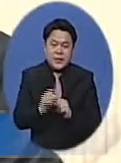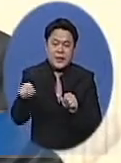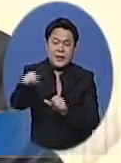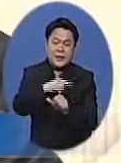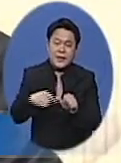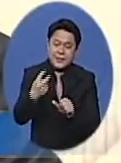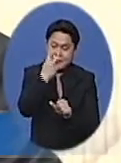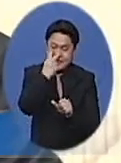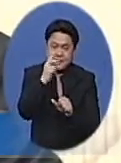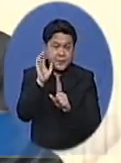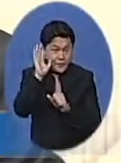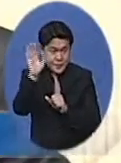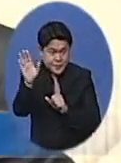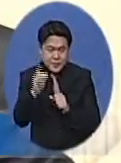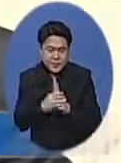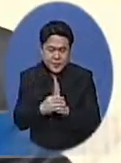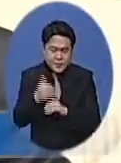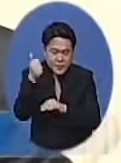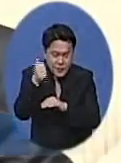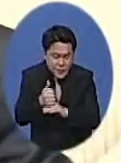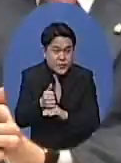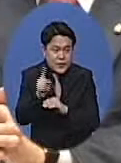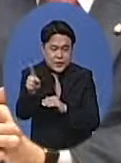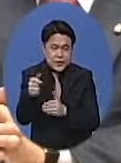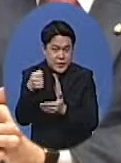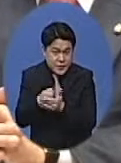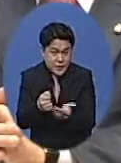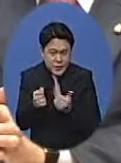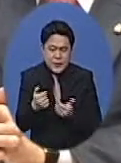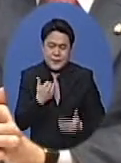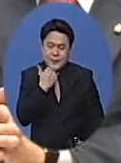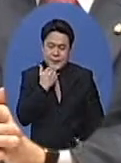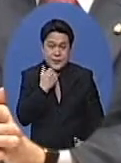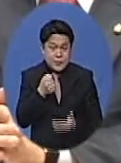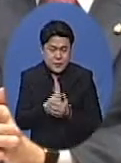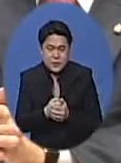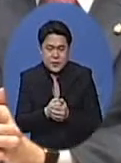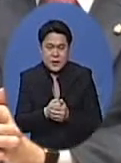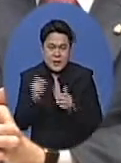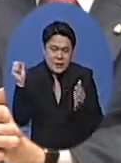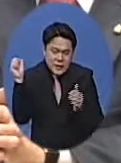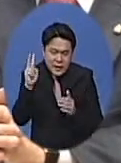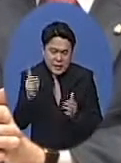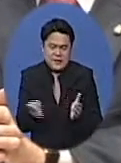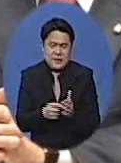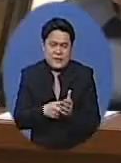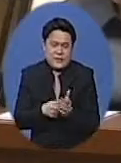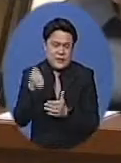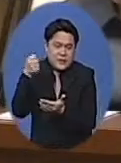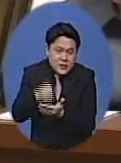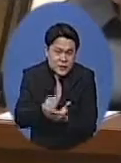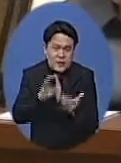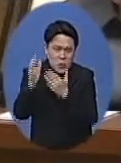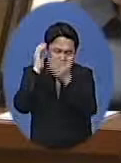관망하며 안전한 결론을 도출하기로 가닥을 잡았습니다. 섣부른 결론 도출로 빚어질 수도 있는 더 큰 혼란과